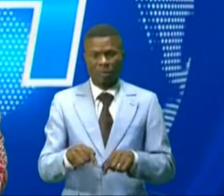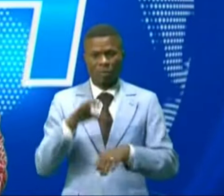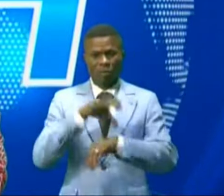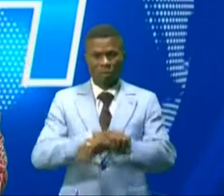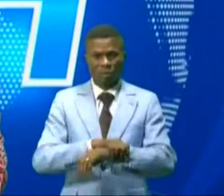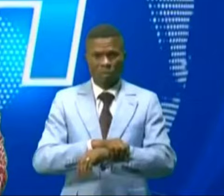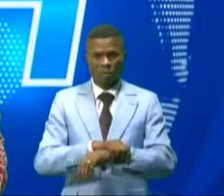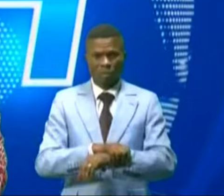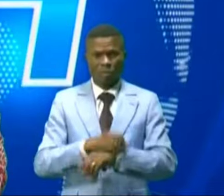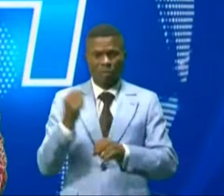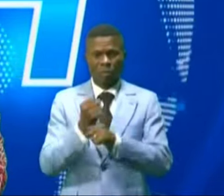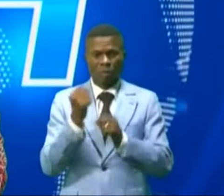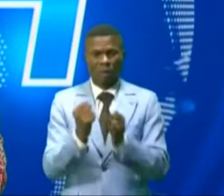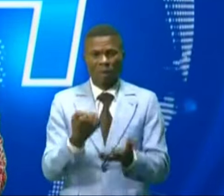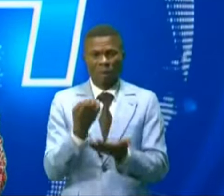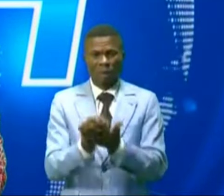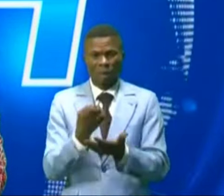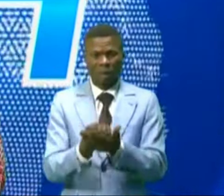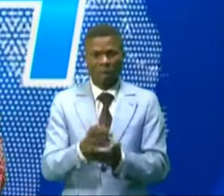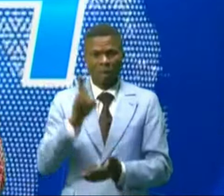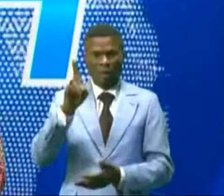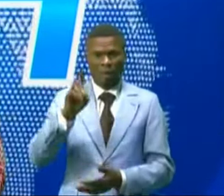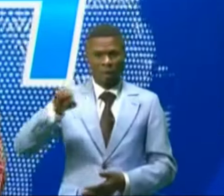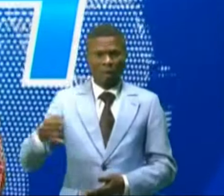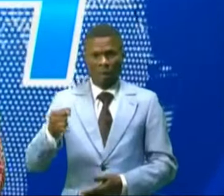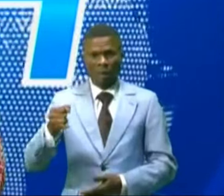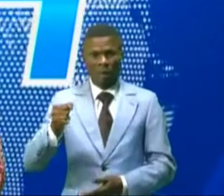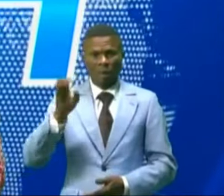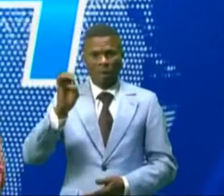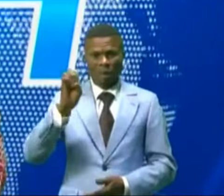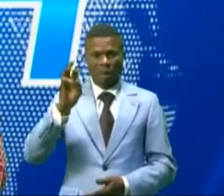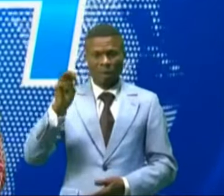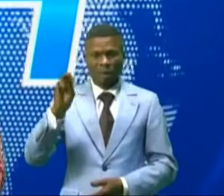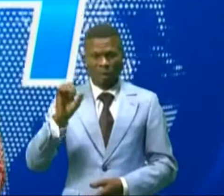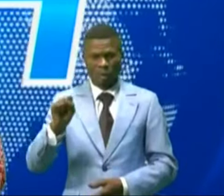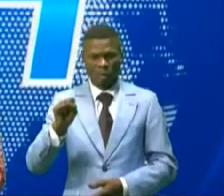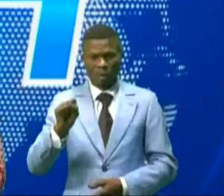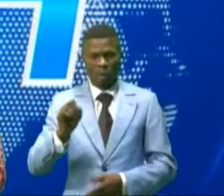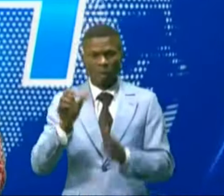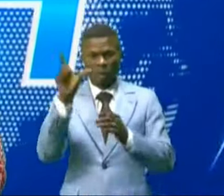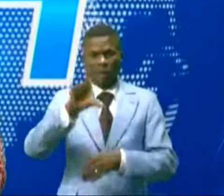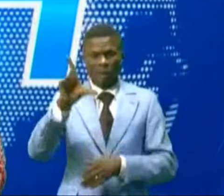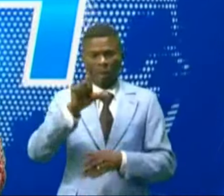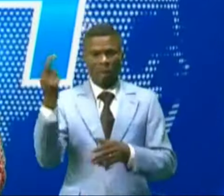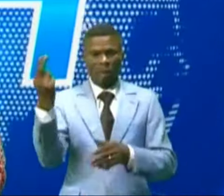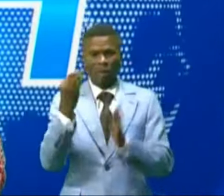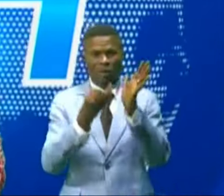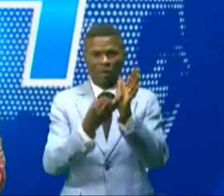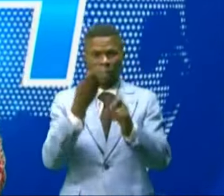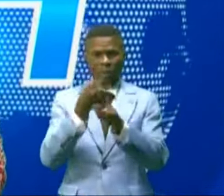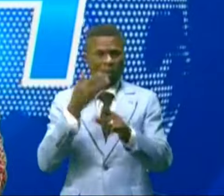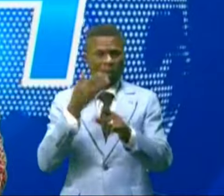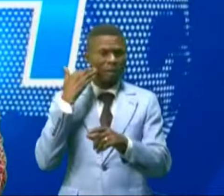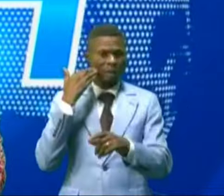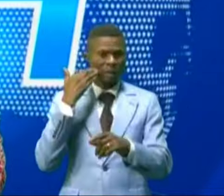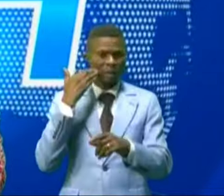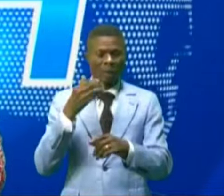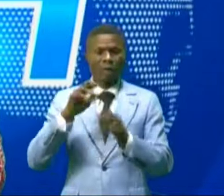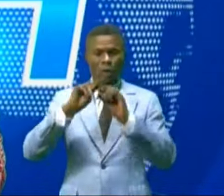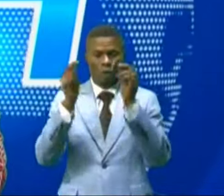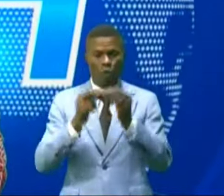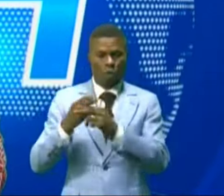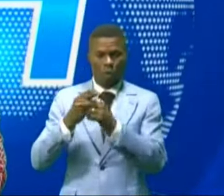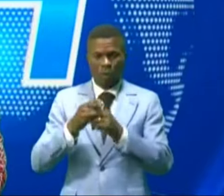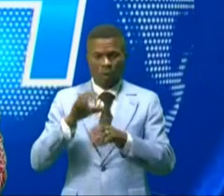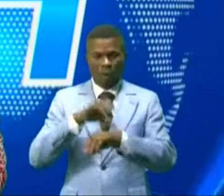de l'opérateur économique James Oudukenda. C'était depuis le lundi 27 mai dernier par les services de sécurité